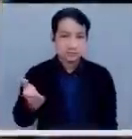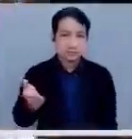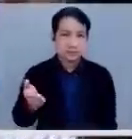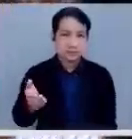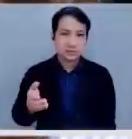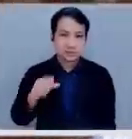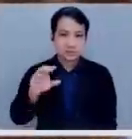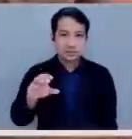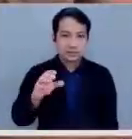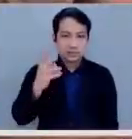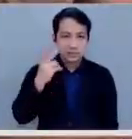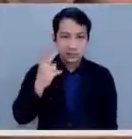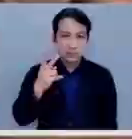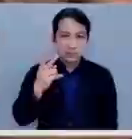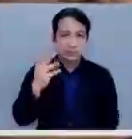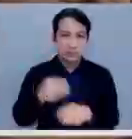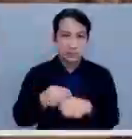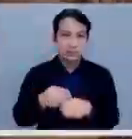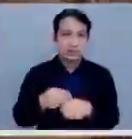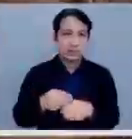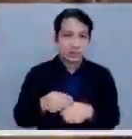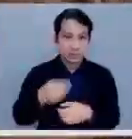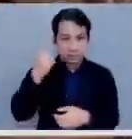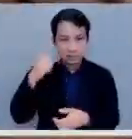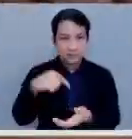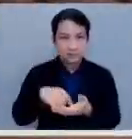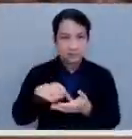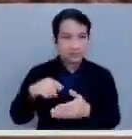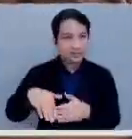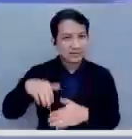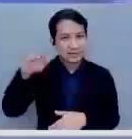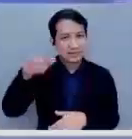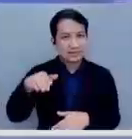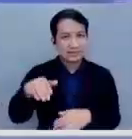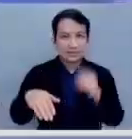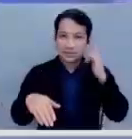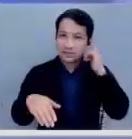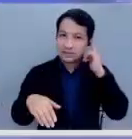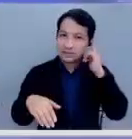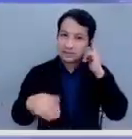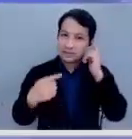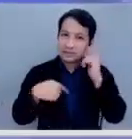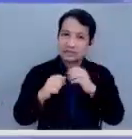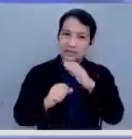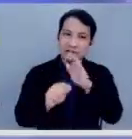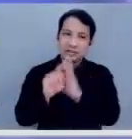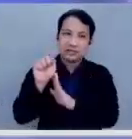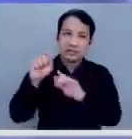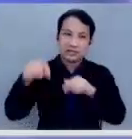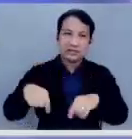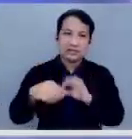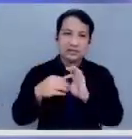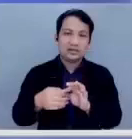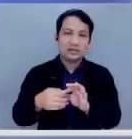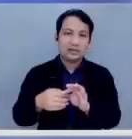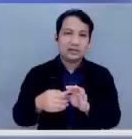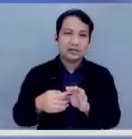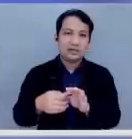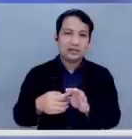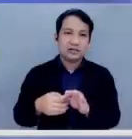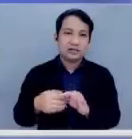Yes. Nakakadagdag ng height yan. For me, okay. Alam niyo naman, matangkad tayo. Gusto natin yung may mga ganitong added